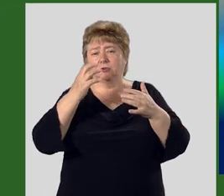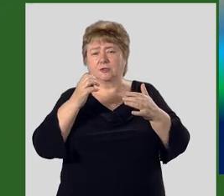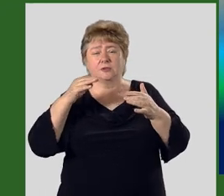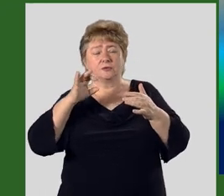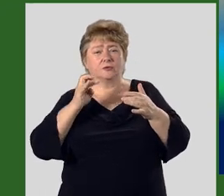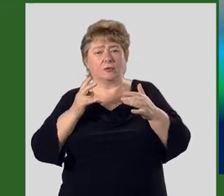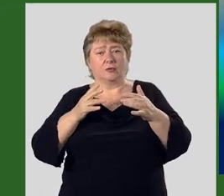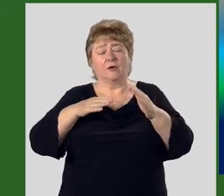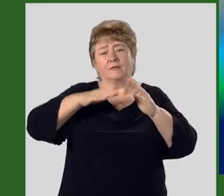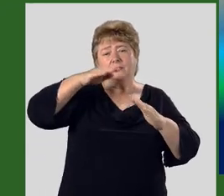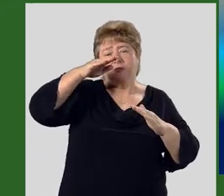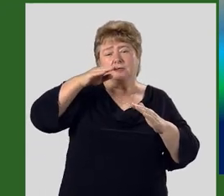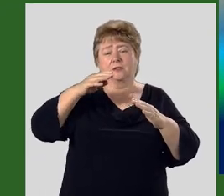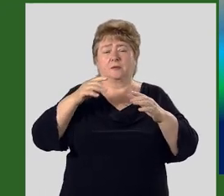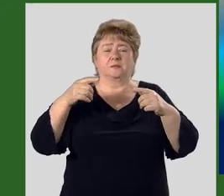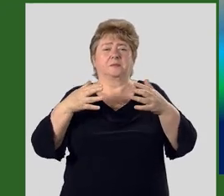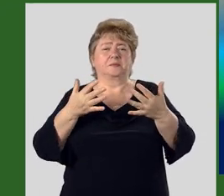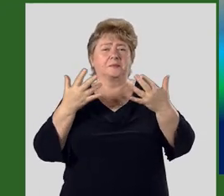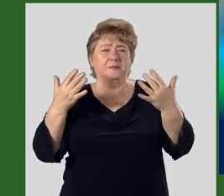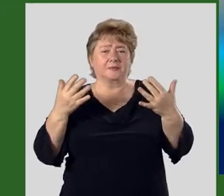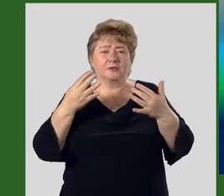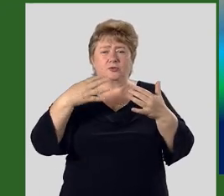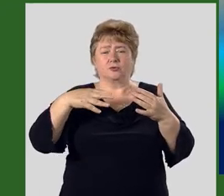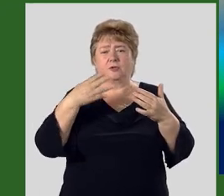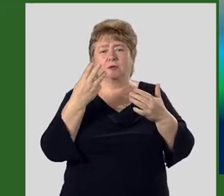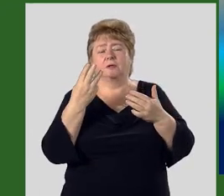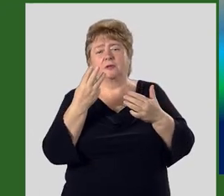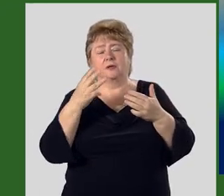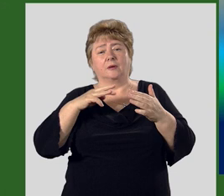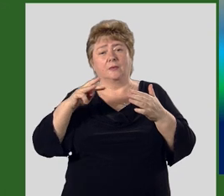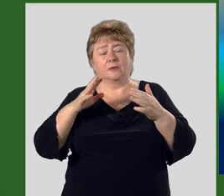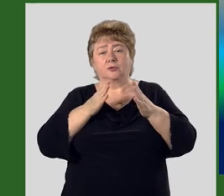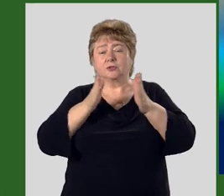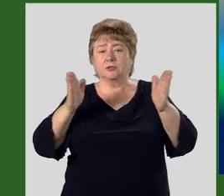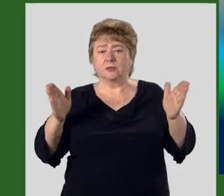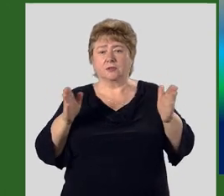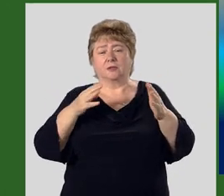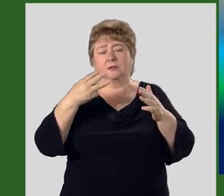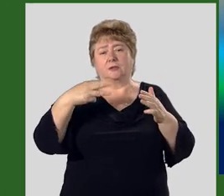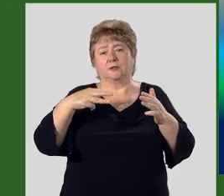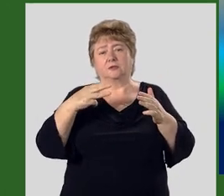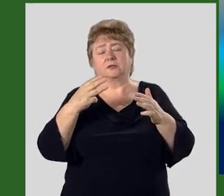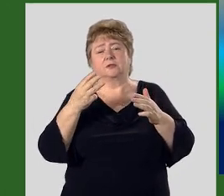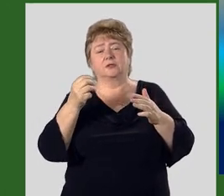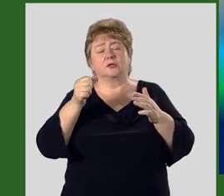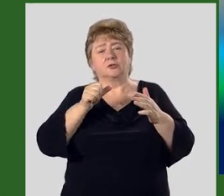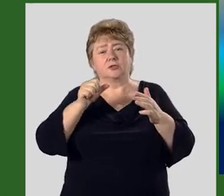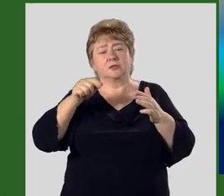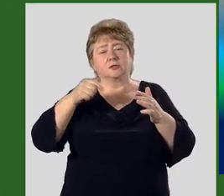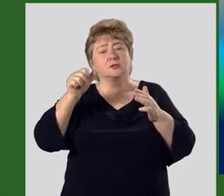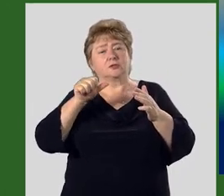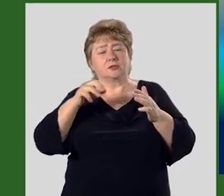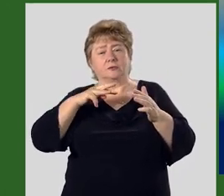тонн, высота – почти 43 метра, ширина – 36,6